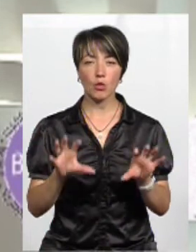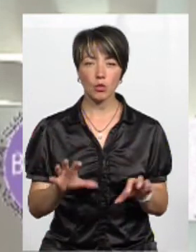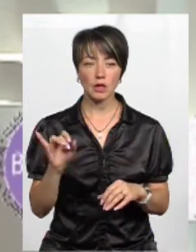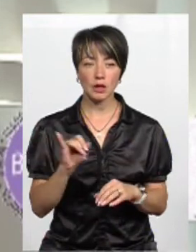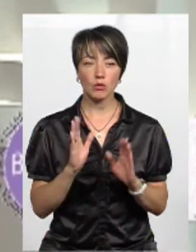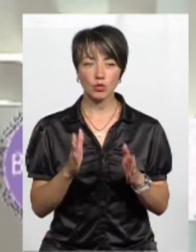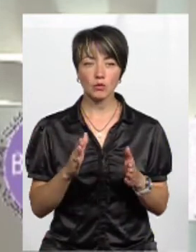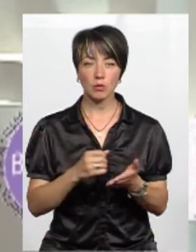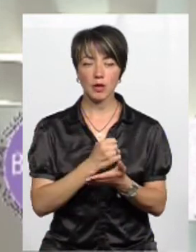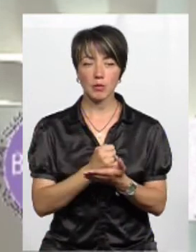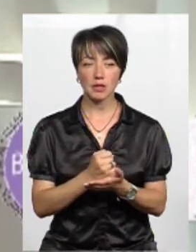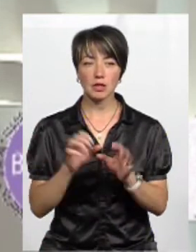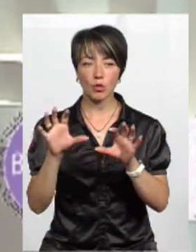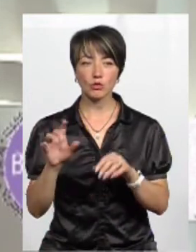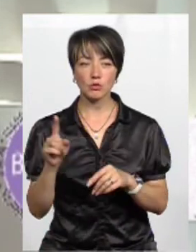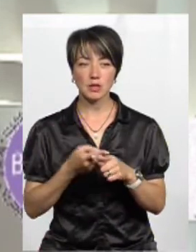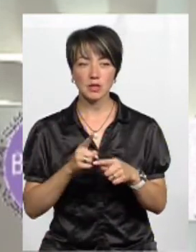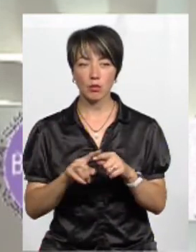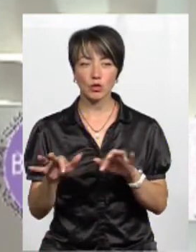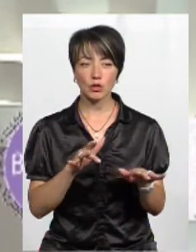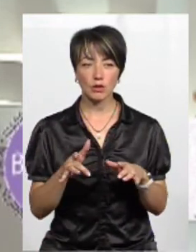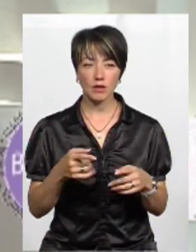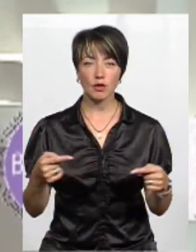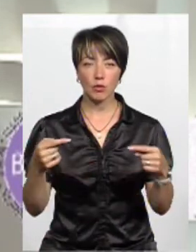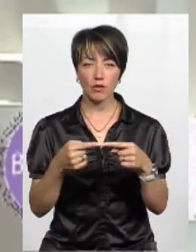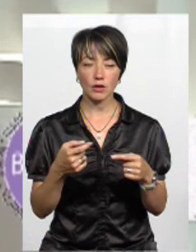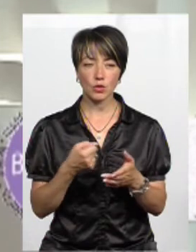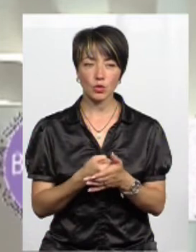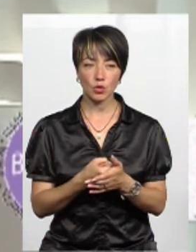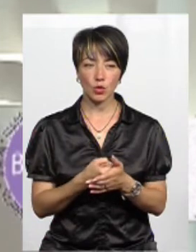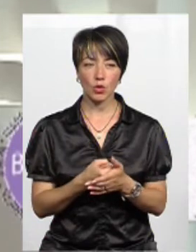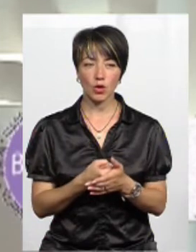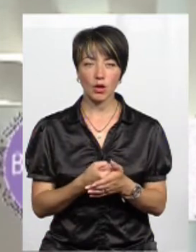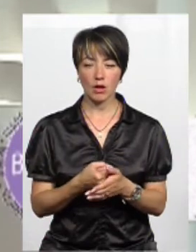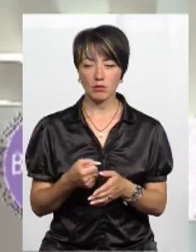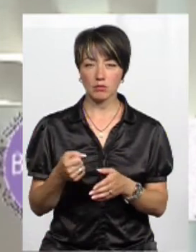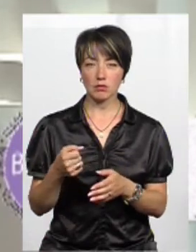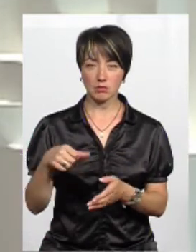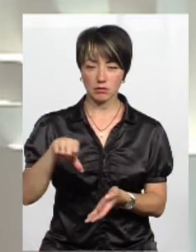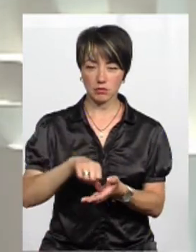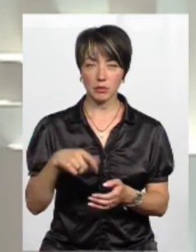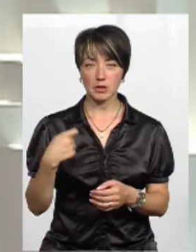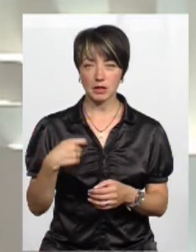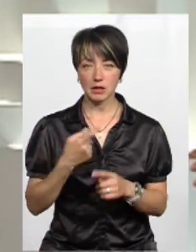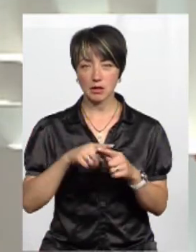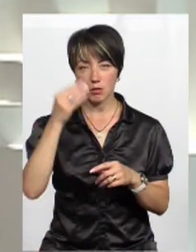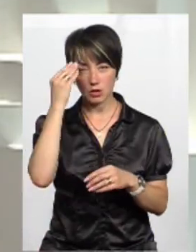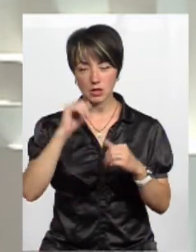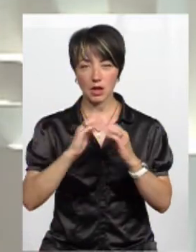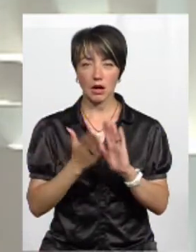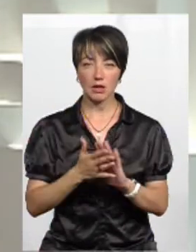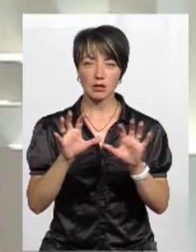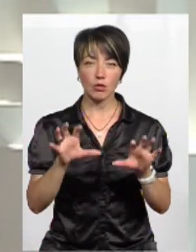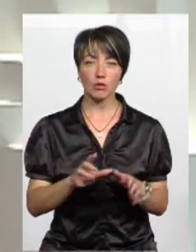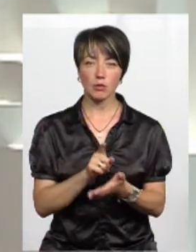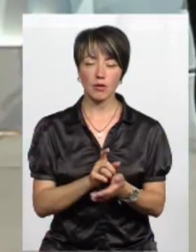і будемо приймати закон для того, щоб ця процедура діяла відповідно до діючого президента. Це бачення загальне, є